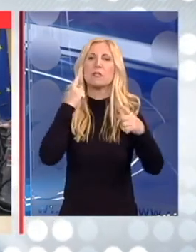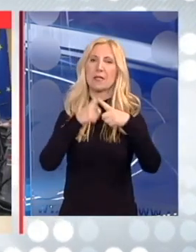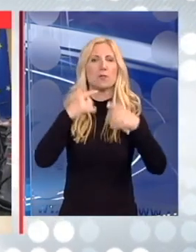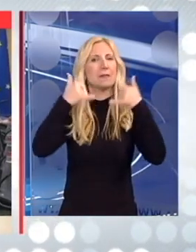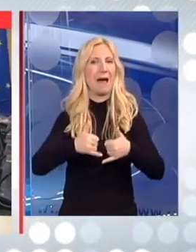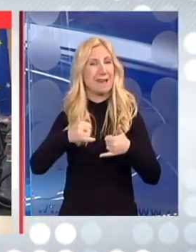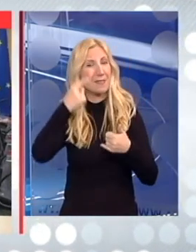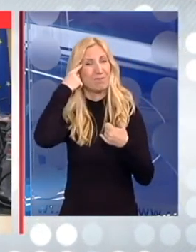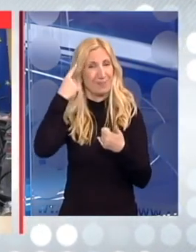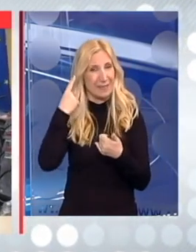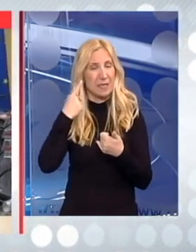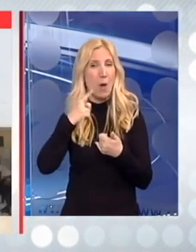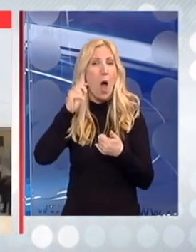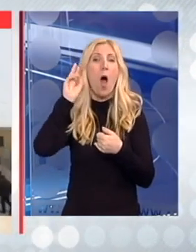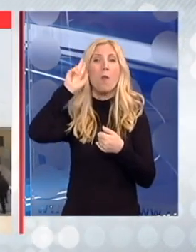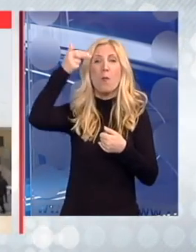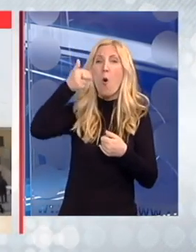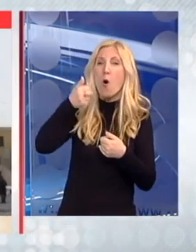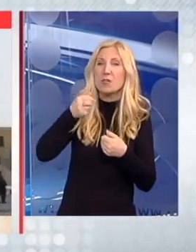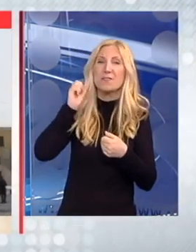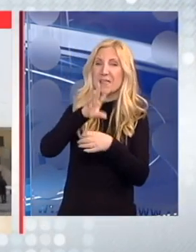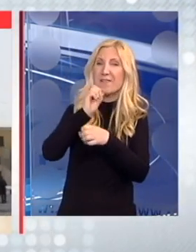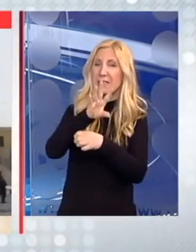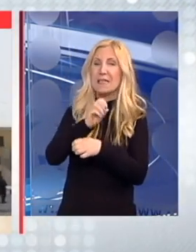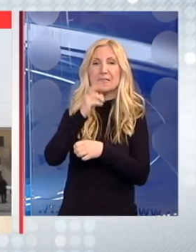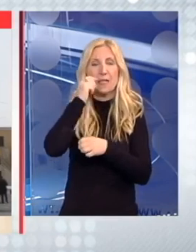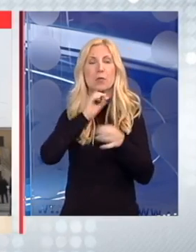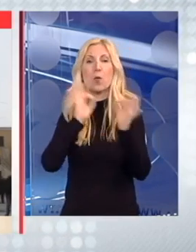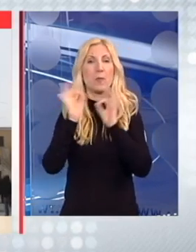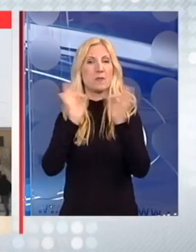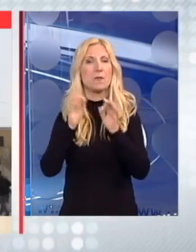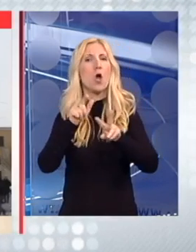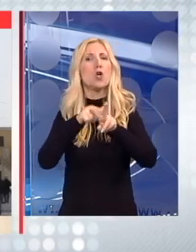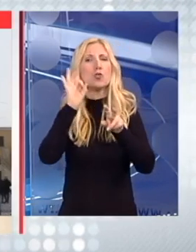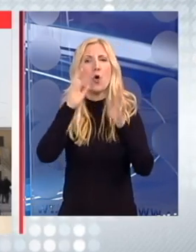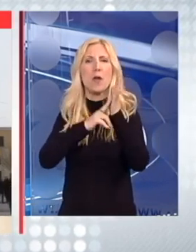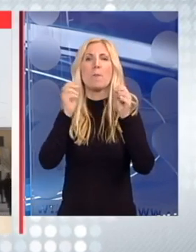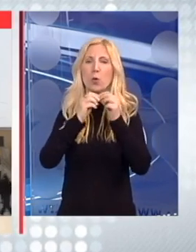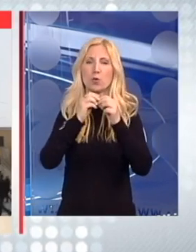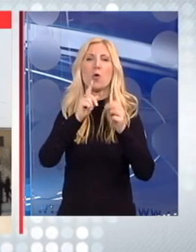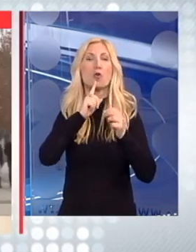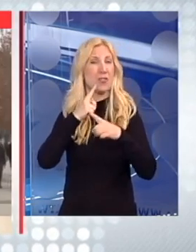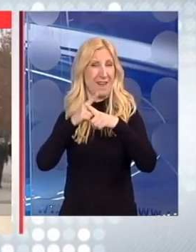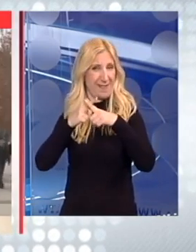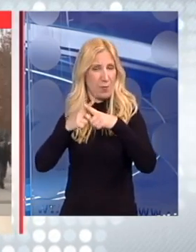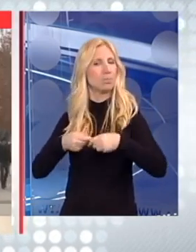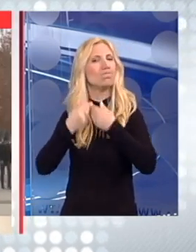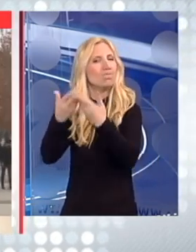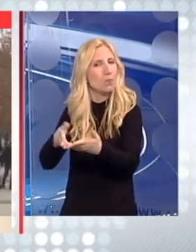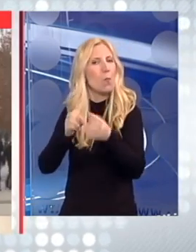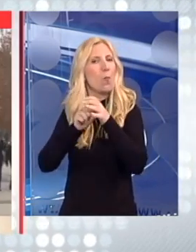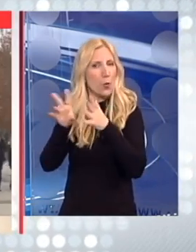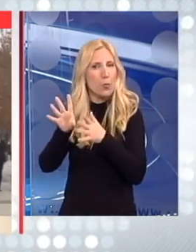danas, saznajemo, najavljen poziv savjetnika za nacionalnu bezbednost Johna Boltona, koji će Haradinaju preneti